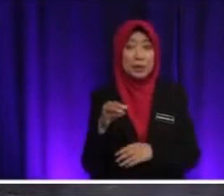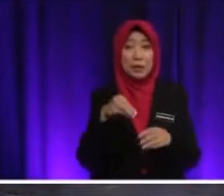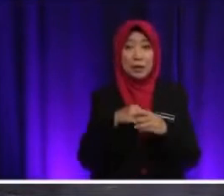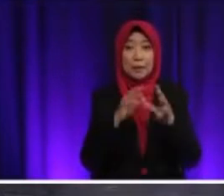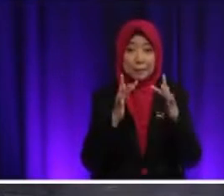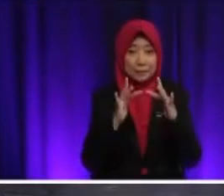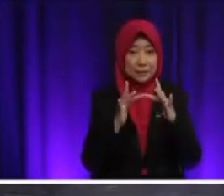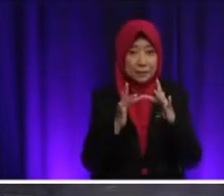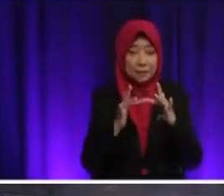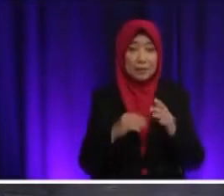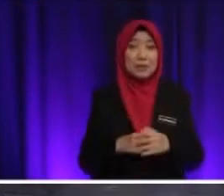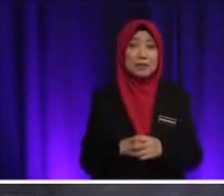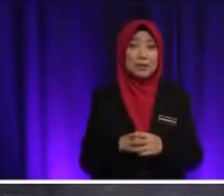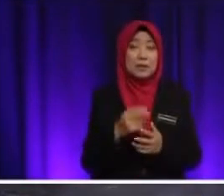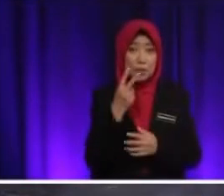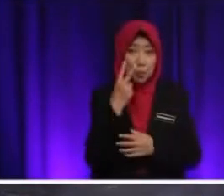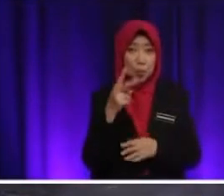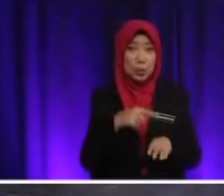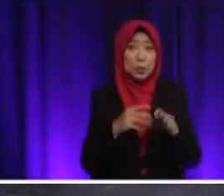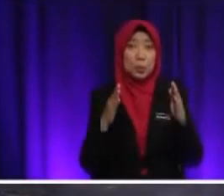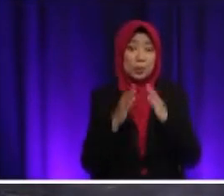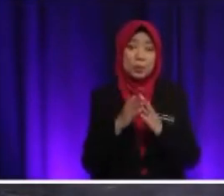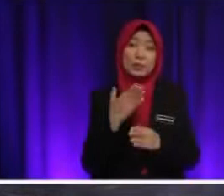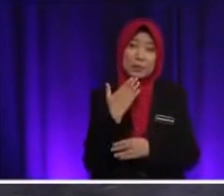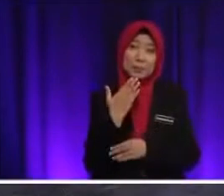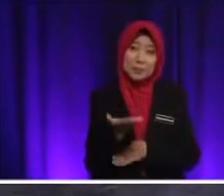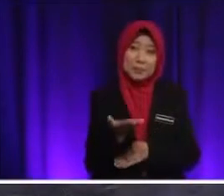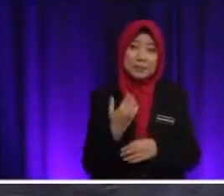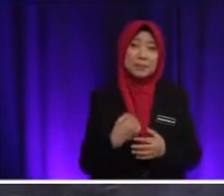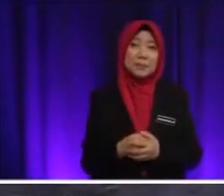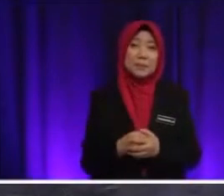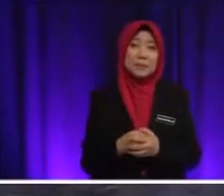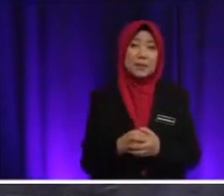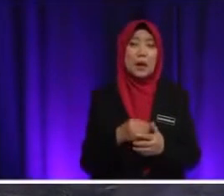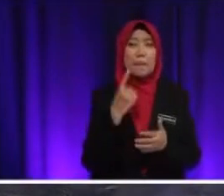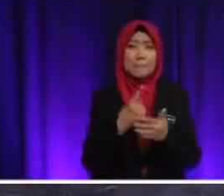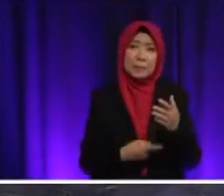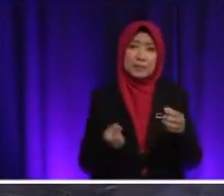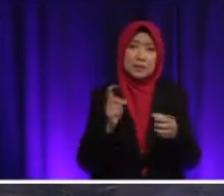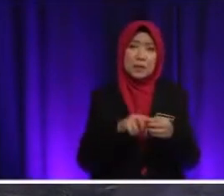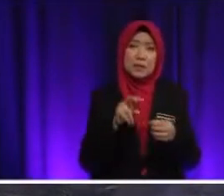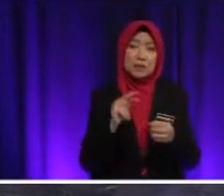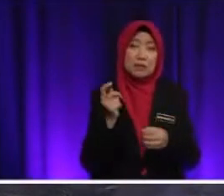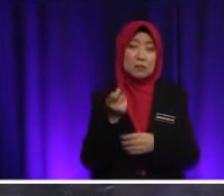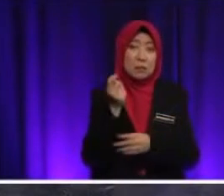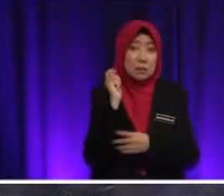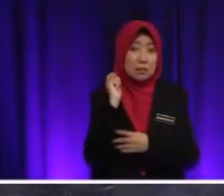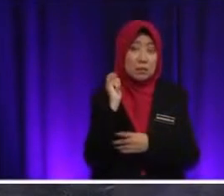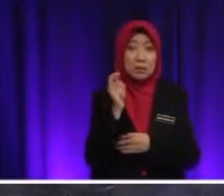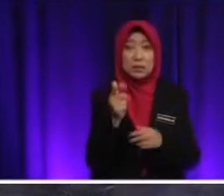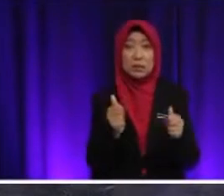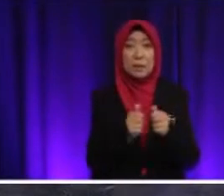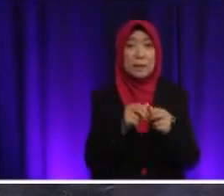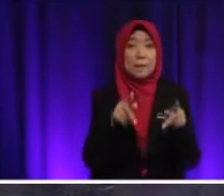yang menonton dari rumah. Okey, ustaz. Ramai yang tertanya-tanya apakah kaitan gimmick kita sebentar tadi dengan pelajaran